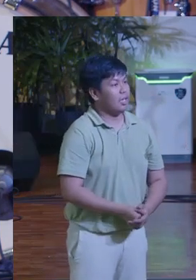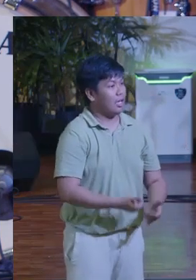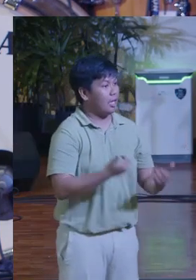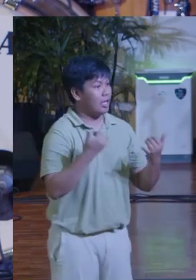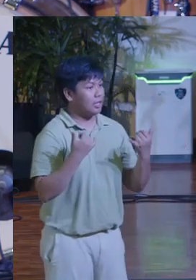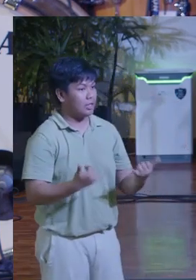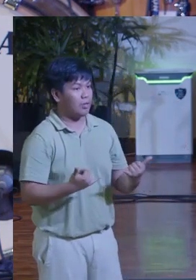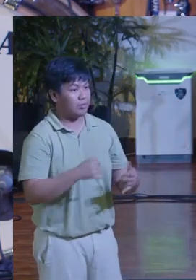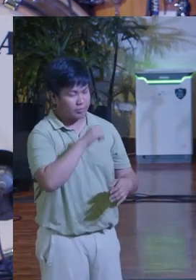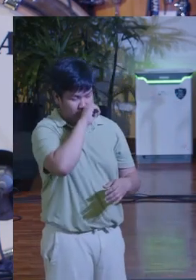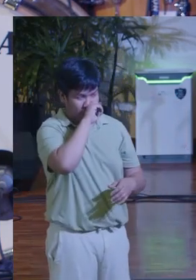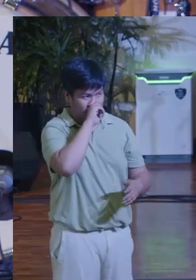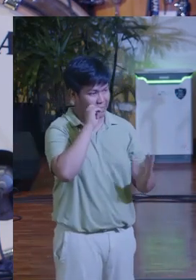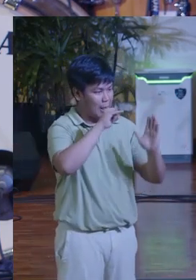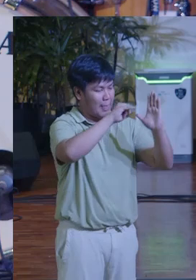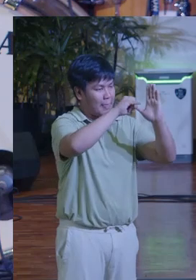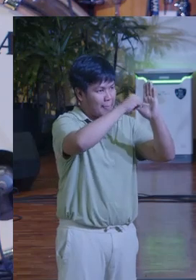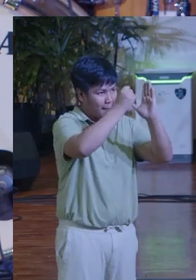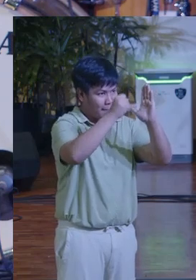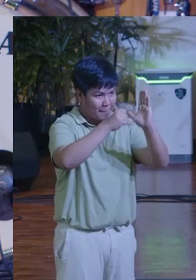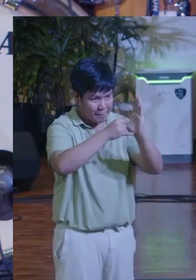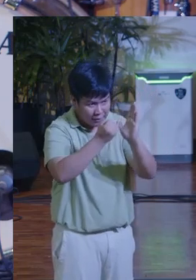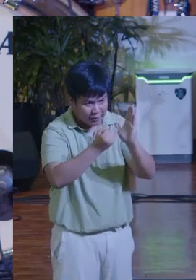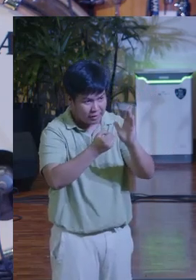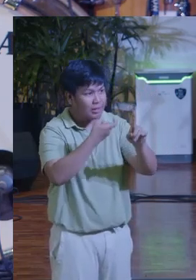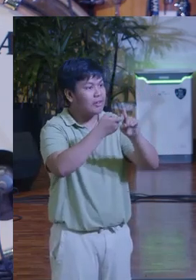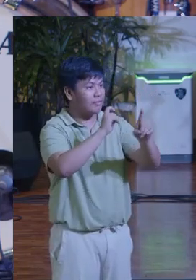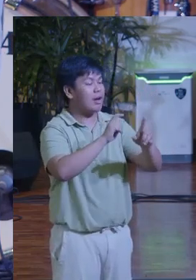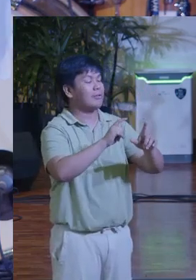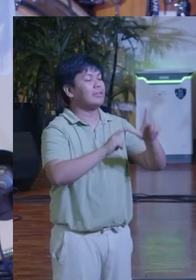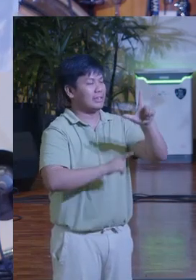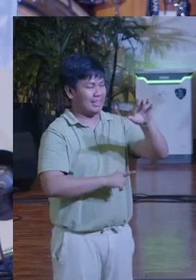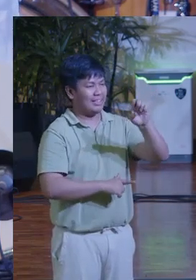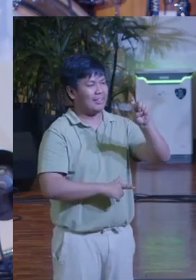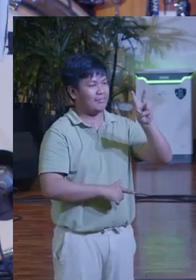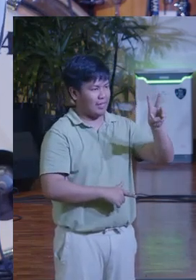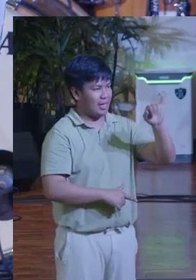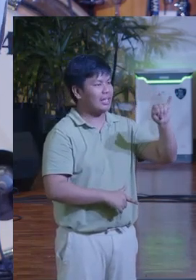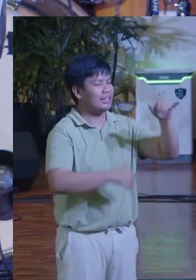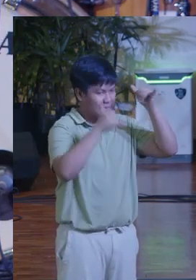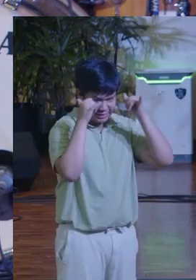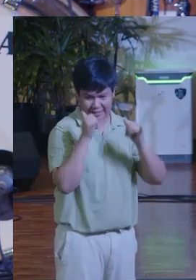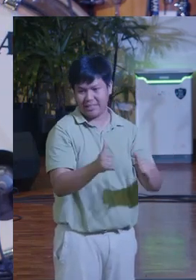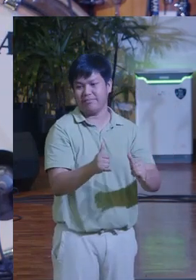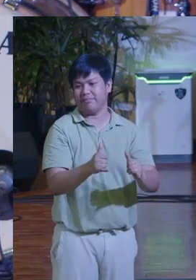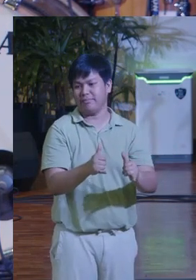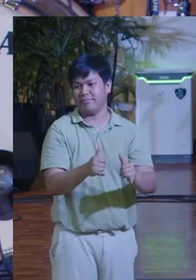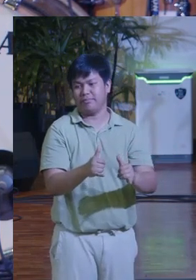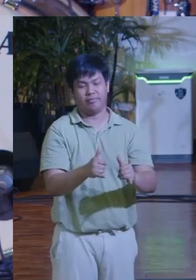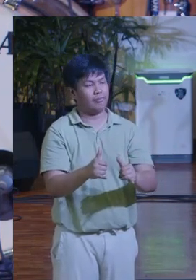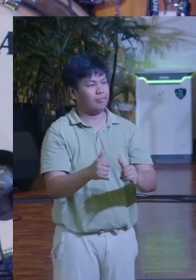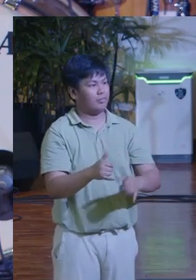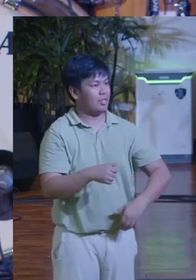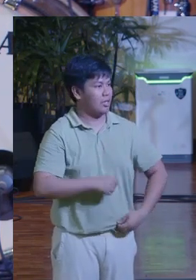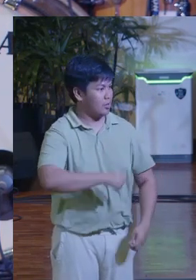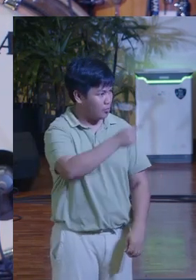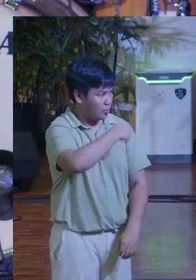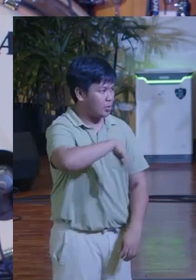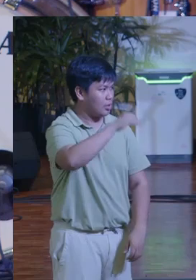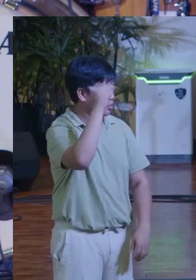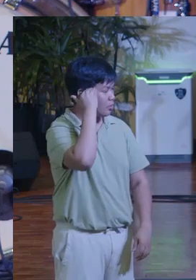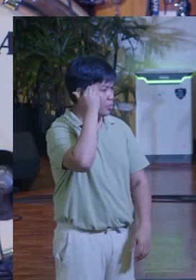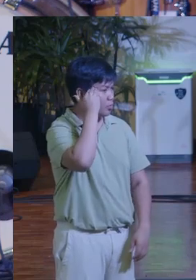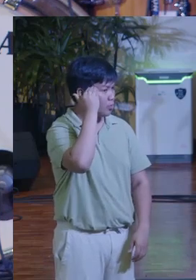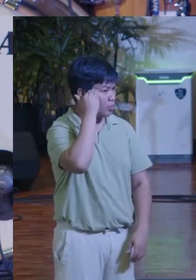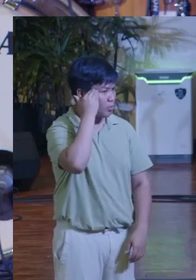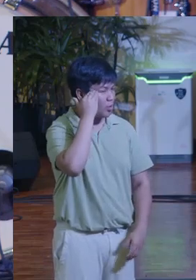si Jochebed ay galing naman kay Levi. So, alam natin na malayo